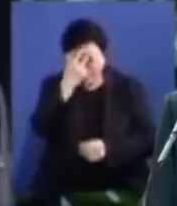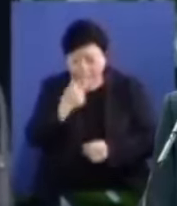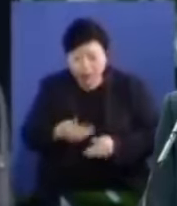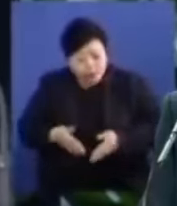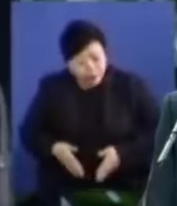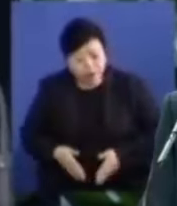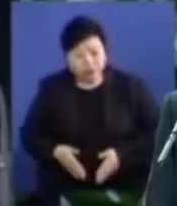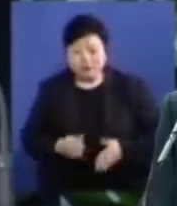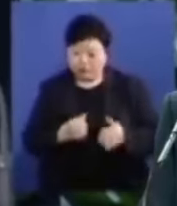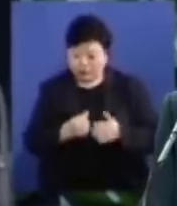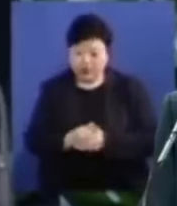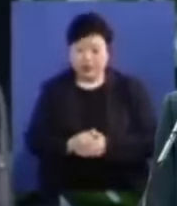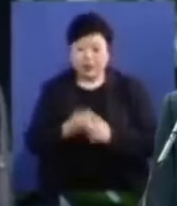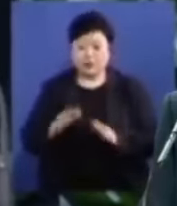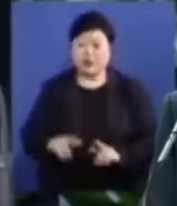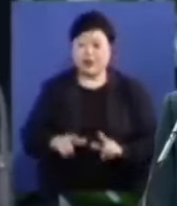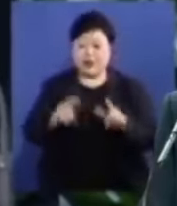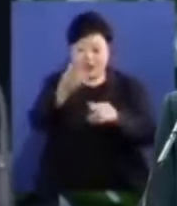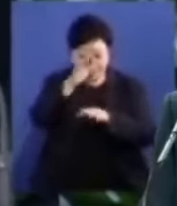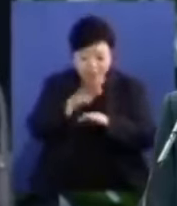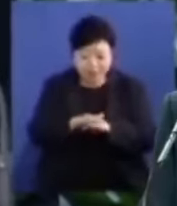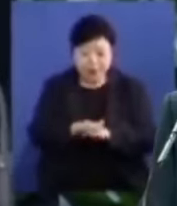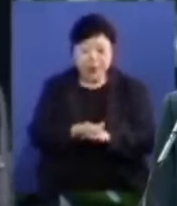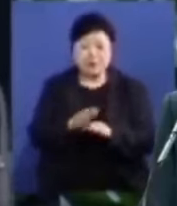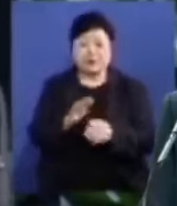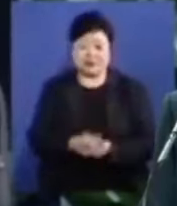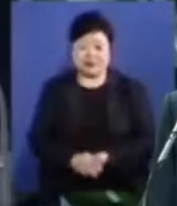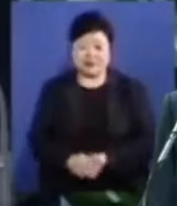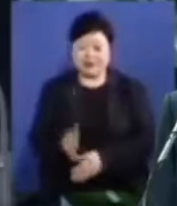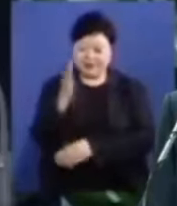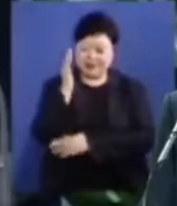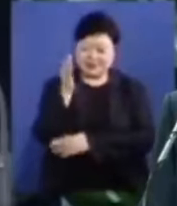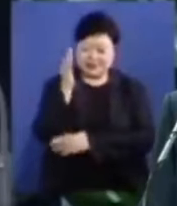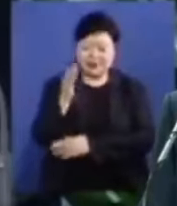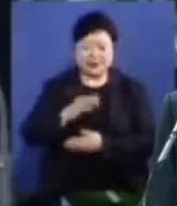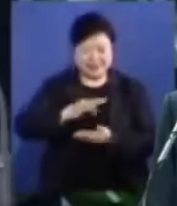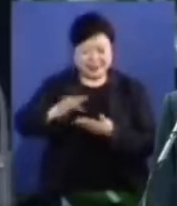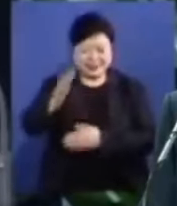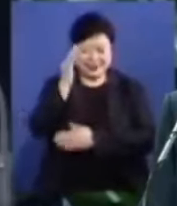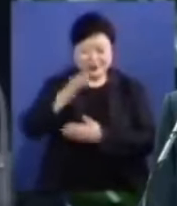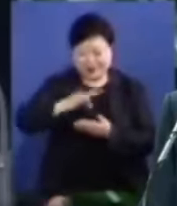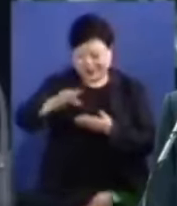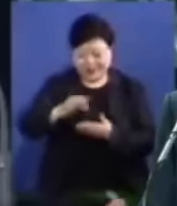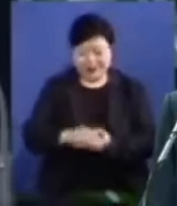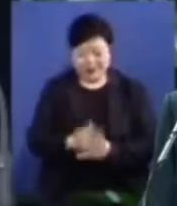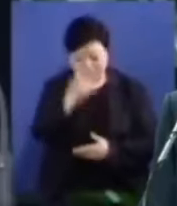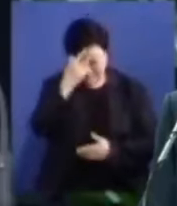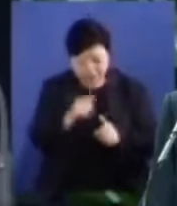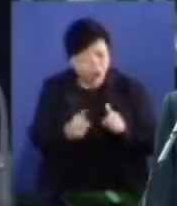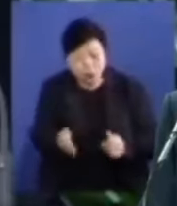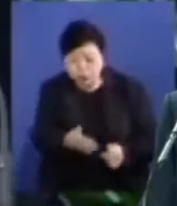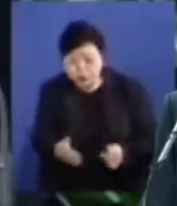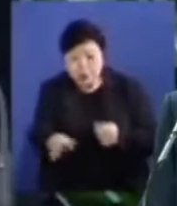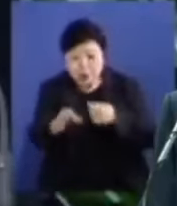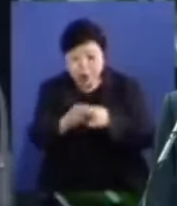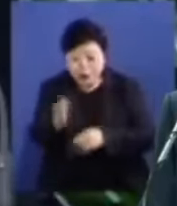때문에 오늘날 예배 보면서 제가 강단에서 설교할 재료가 있어요. 이거 없었으면 내가 뭘